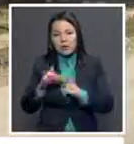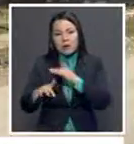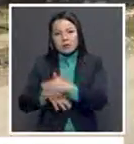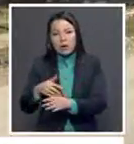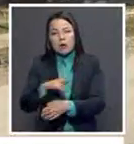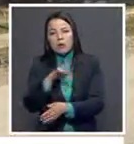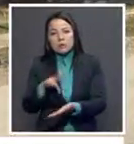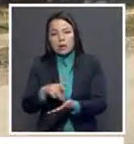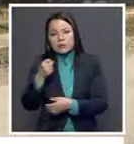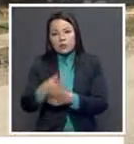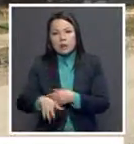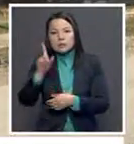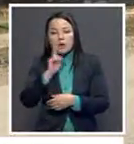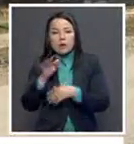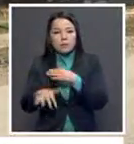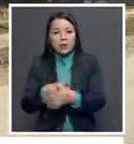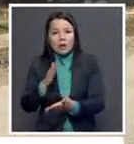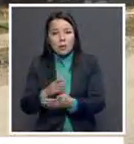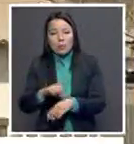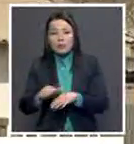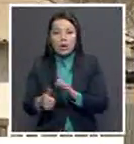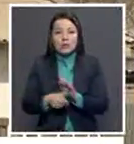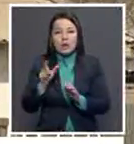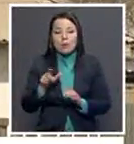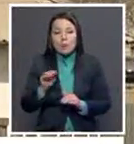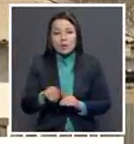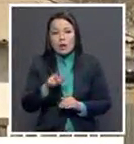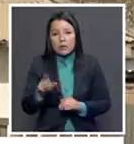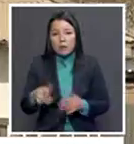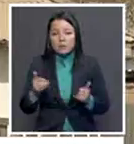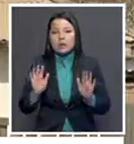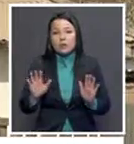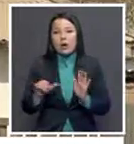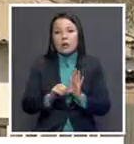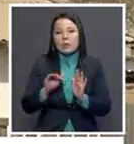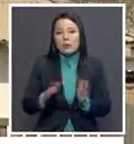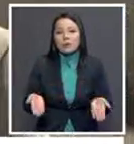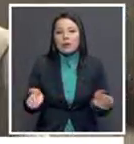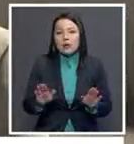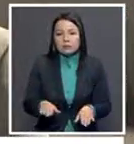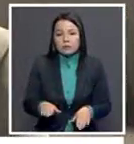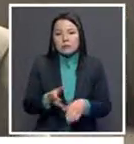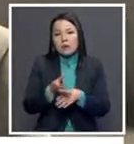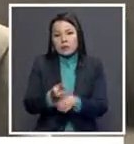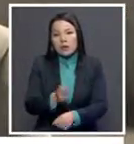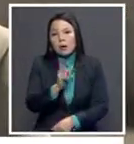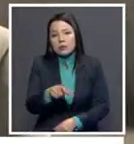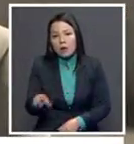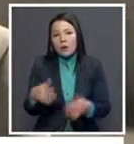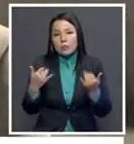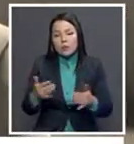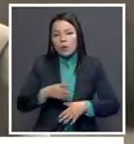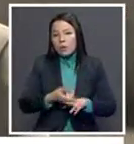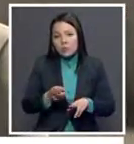салдарынан 1997 жылы Нарынқолда 16 мыңдай адам болса, бүгін соның тек 6 мыңы қалған. Оның өзінде